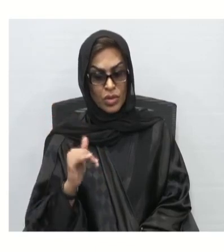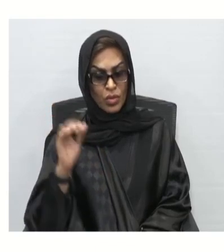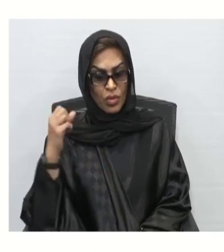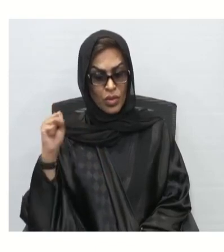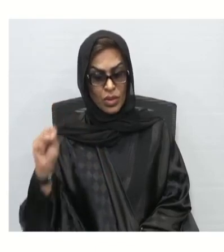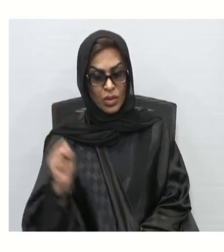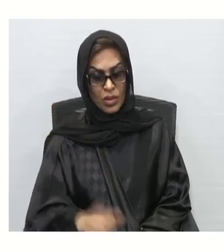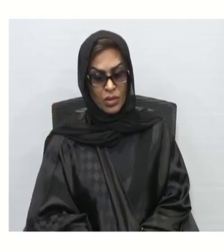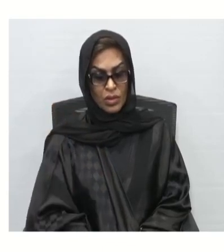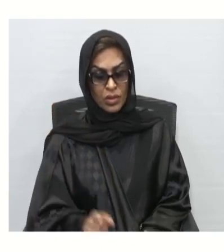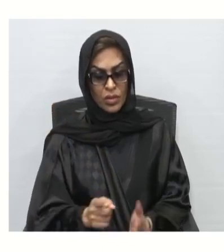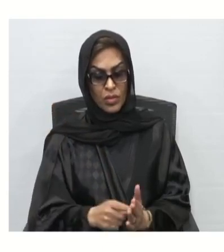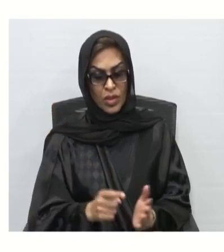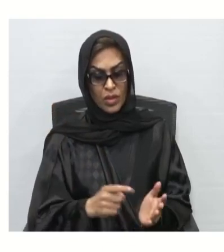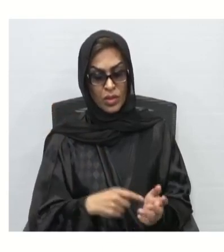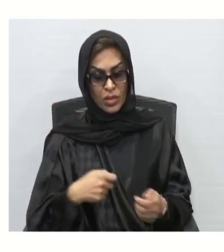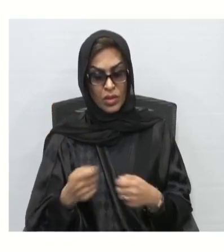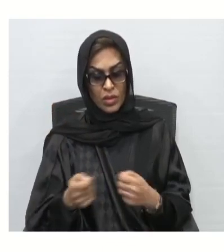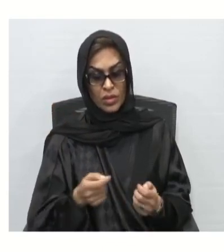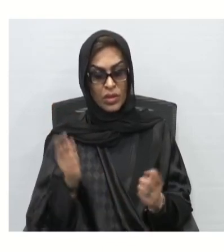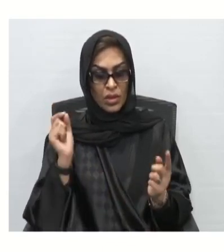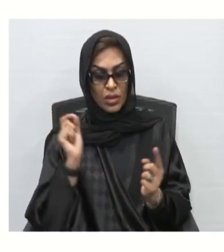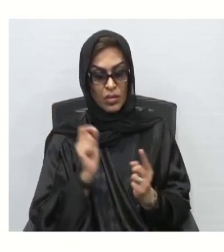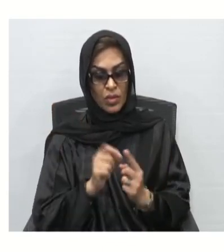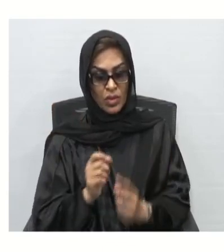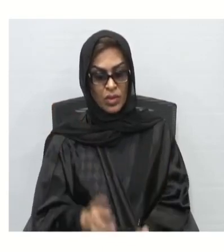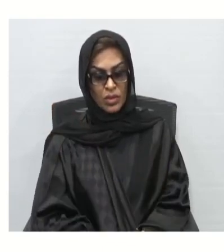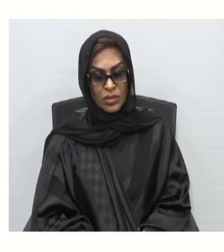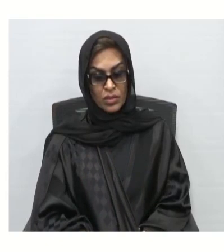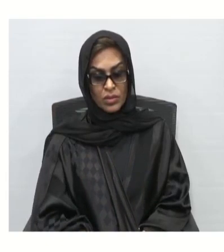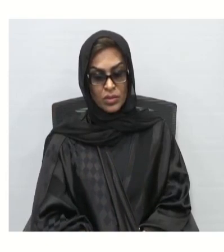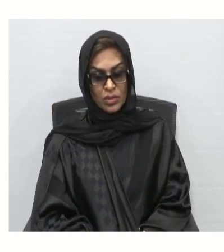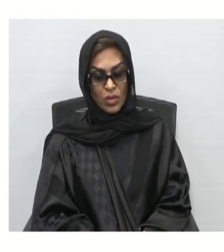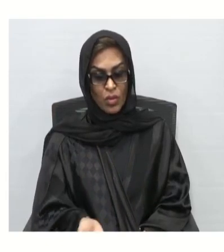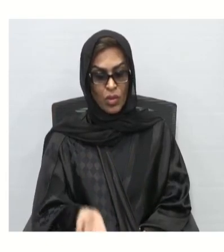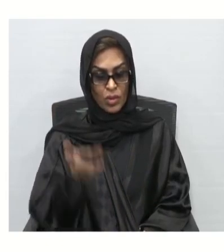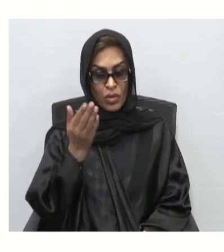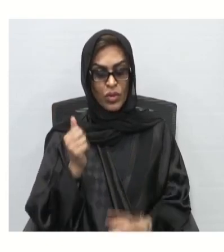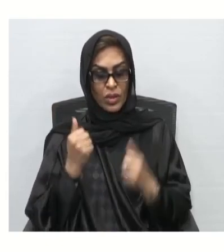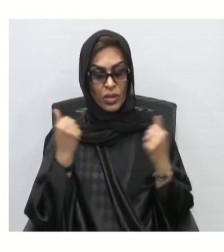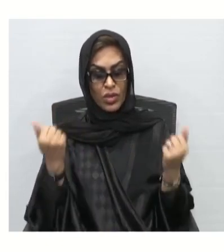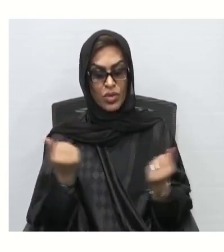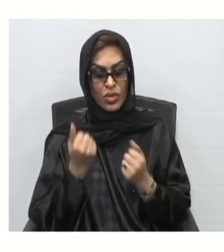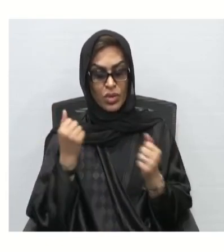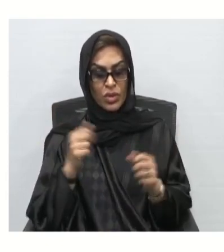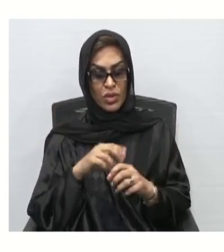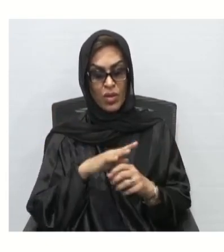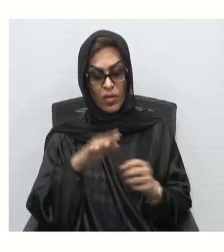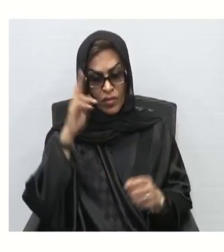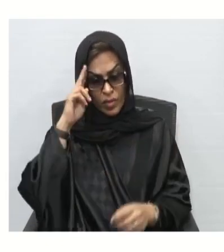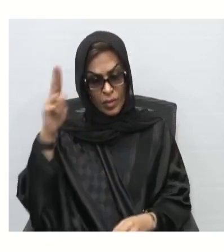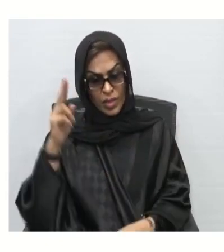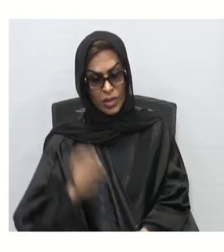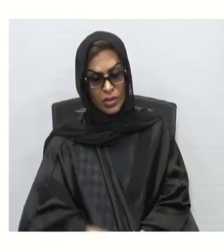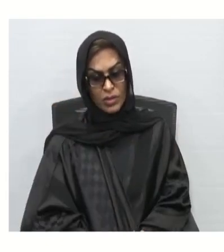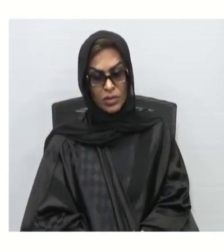التجاره الالكترونيه الذي يهدف الى تعزيز موثوقيه التجاره الالكترونيه وتطوير انشطتها